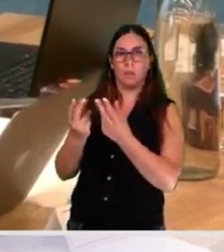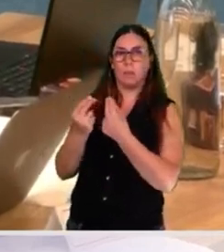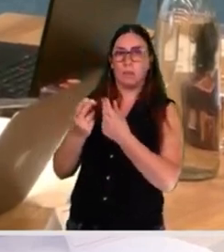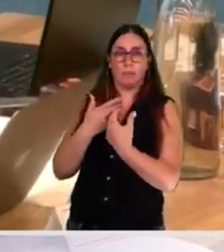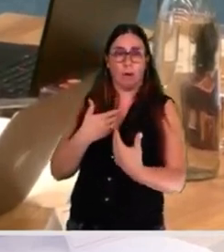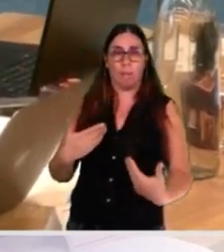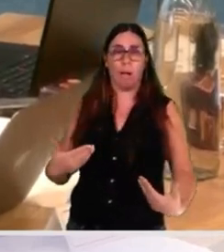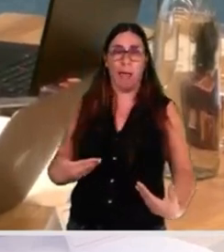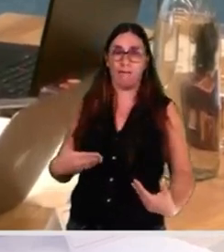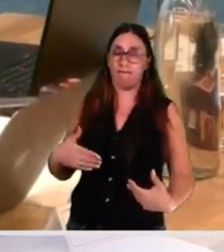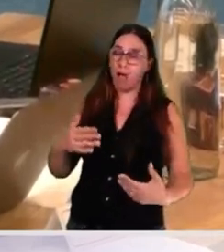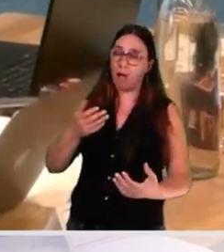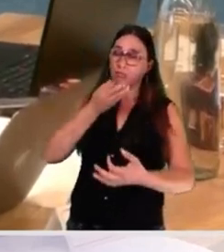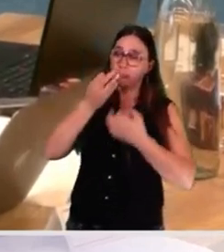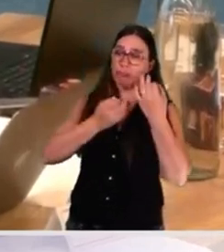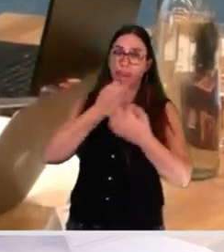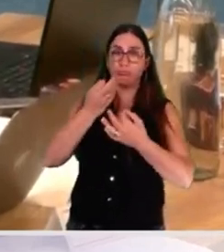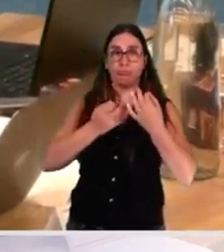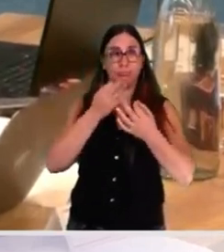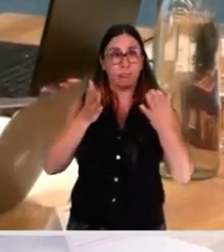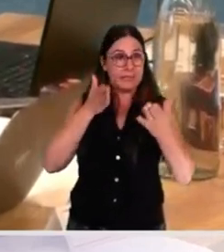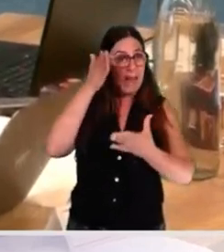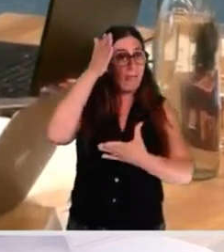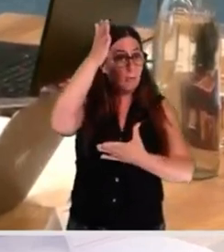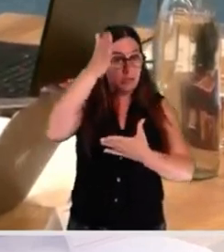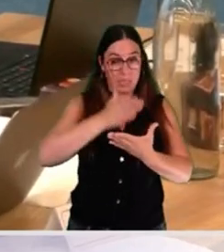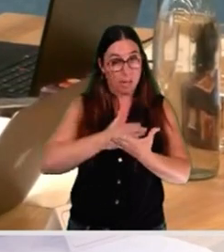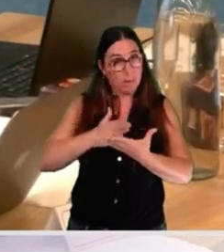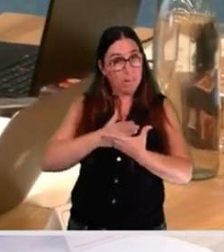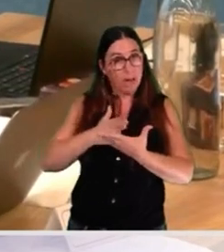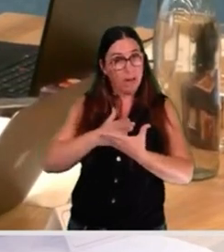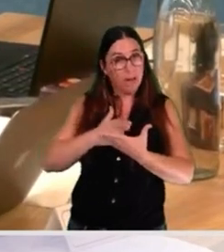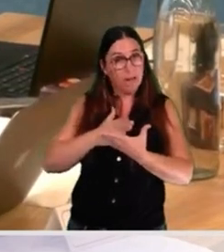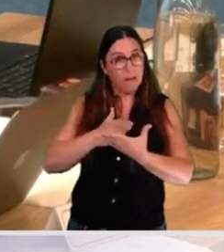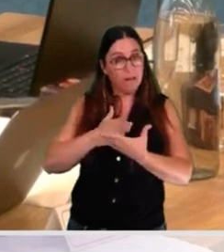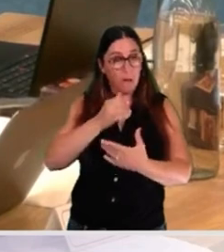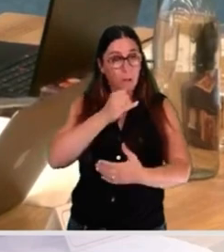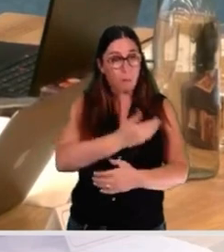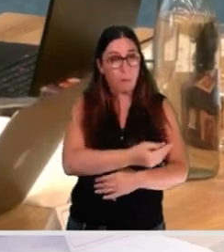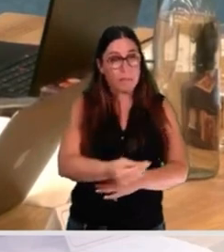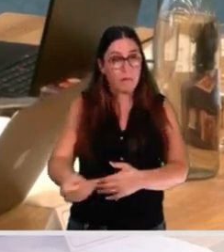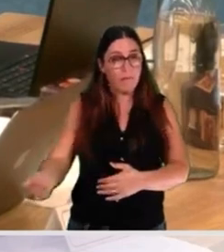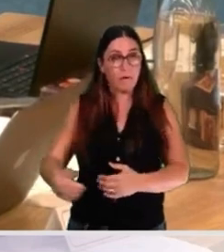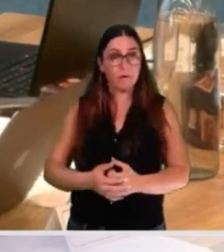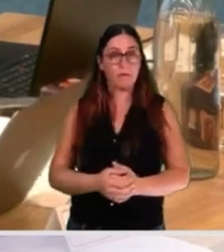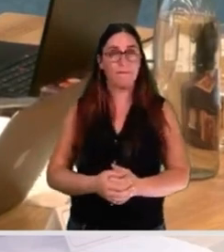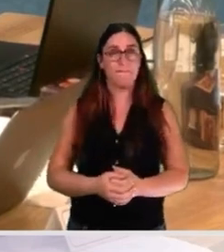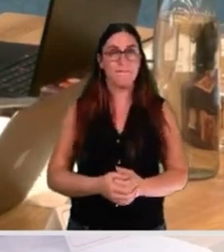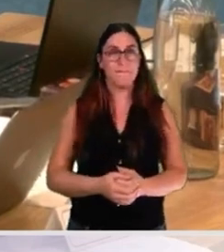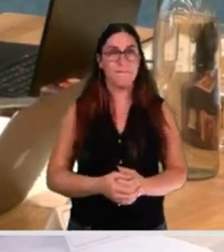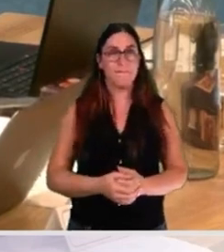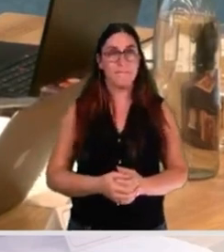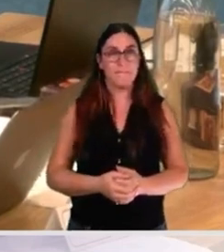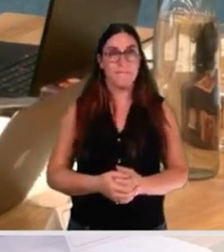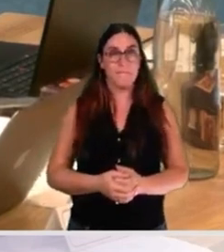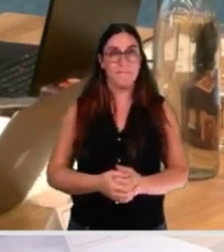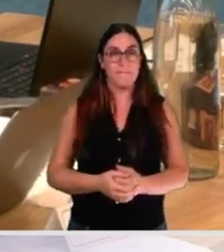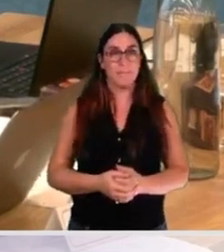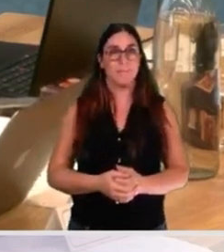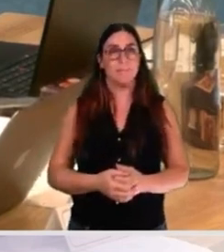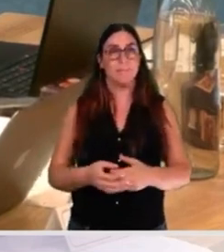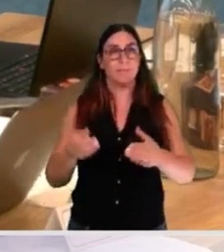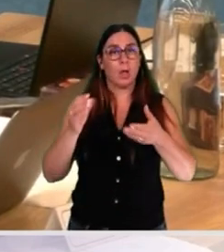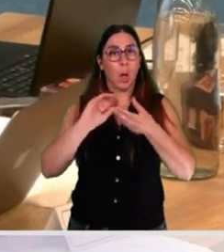fin, il s'agit de l'avenir, c'est celui de la petite enfance. Beaucoup de